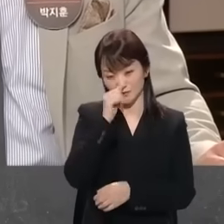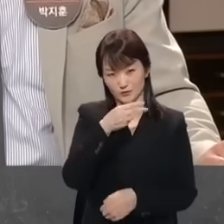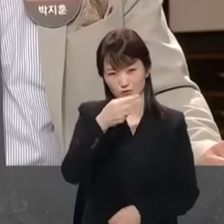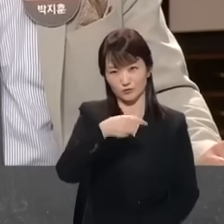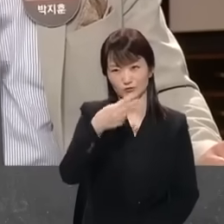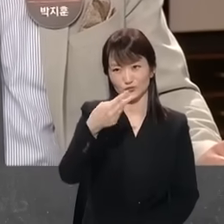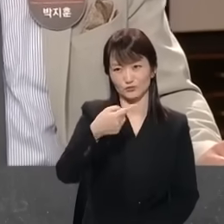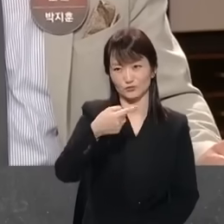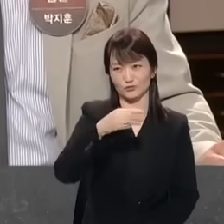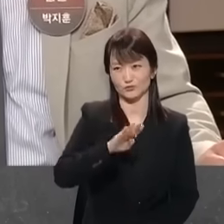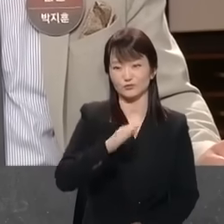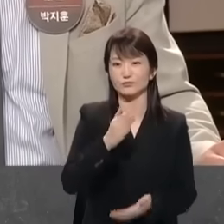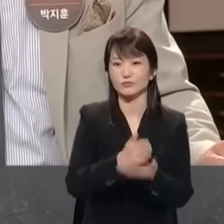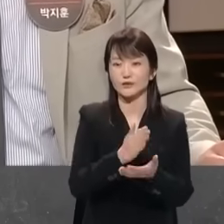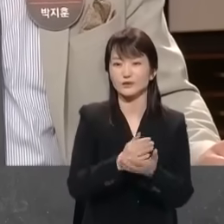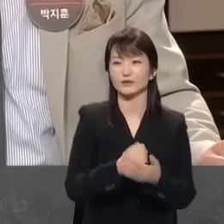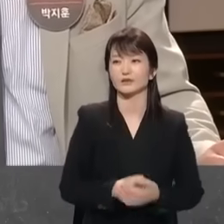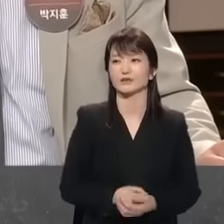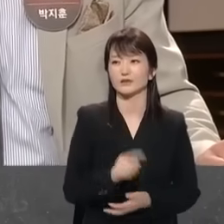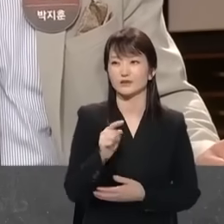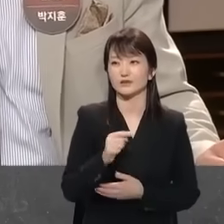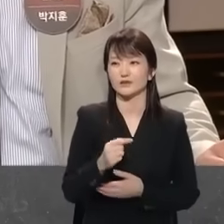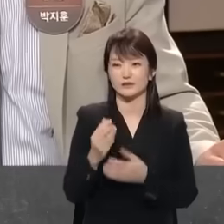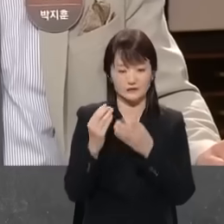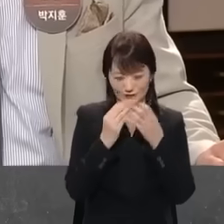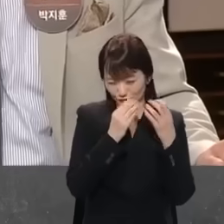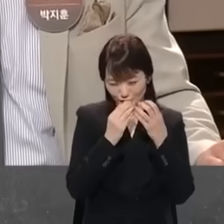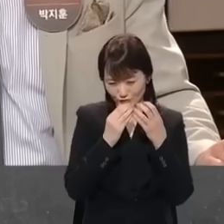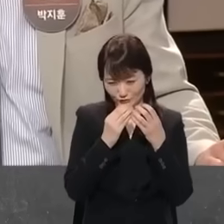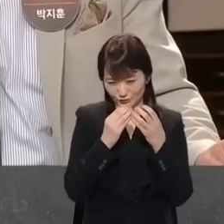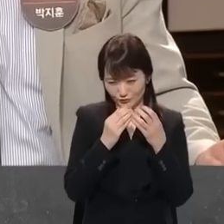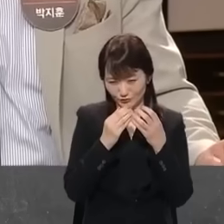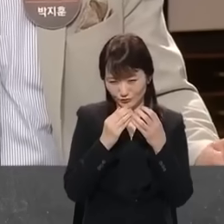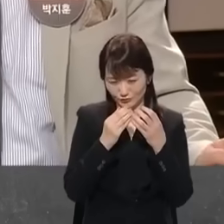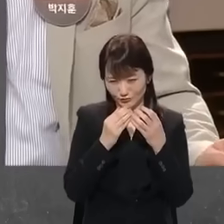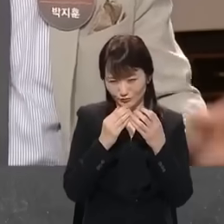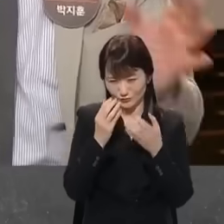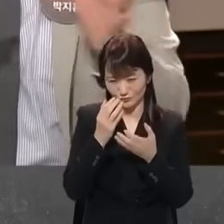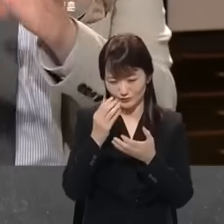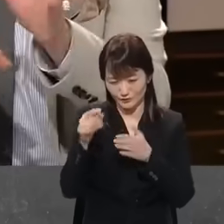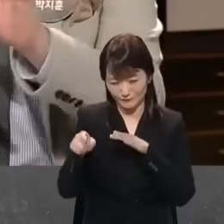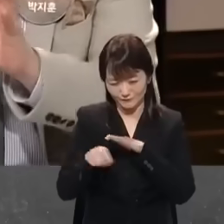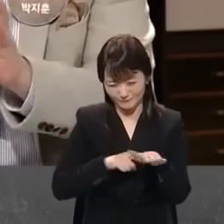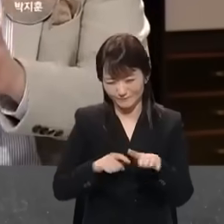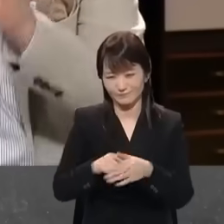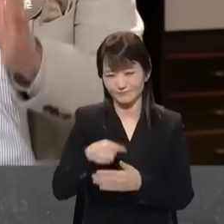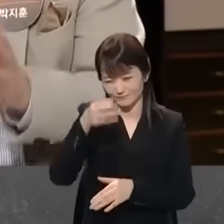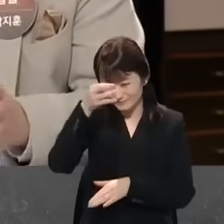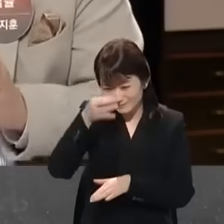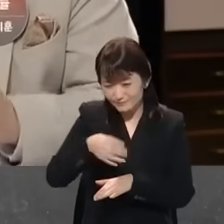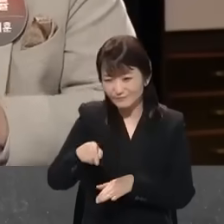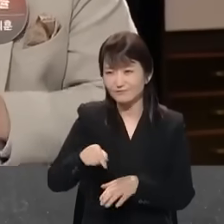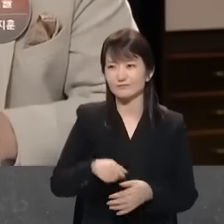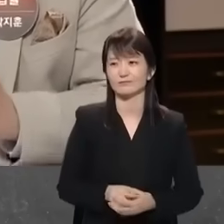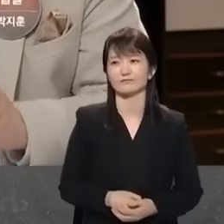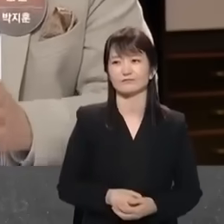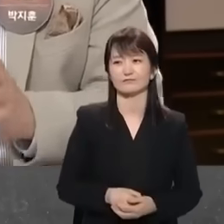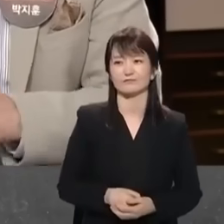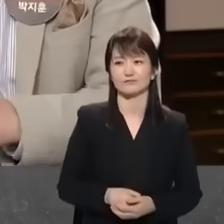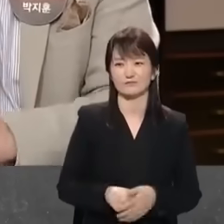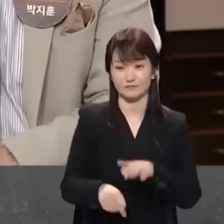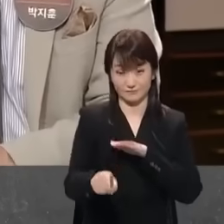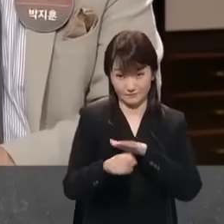말고 가일 같 뭐 뭐 하셨어요 수박이요 미안한데 그때 이제 그런 어떤 근데 그 절도